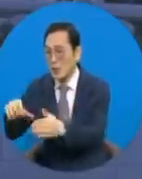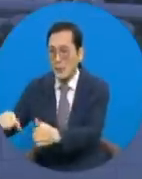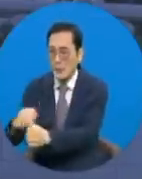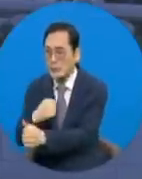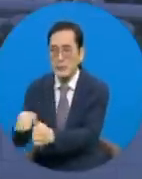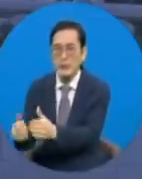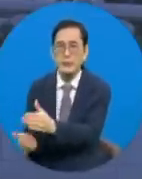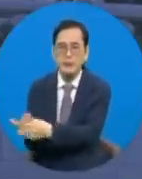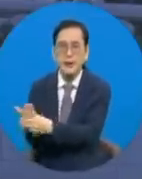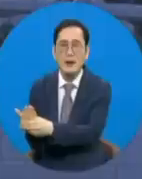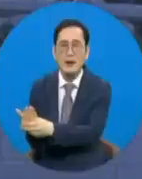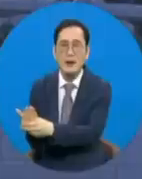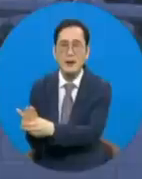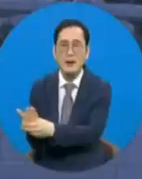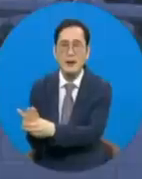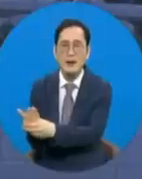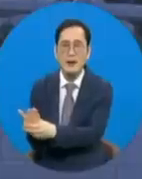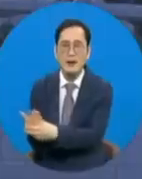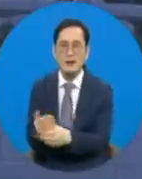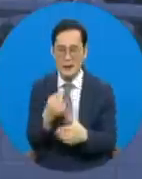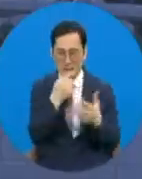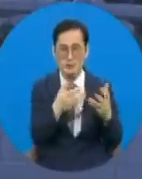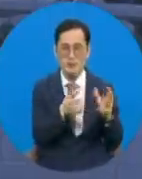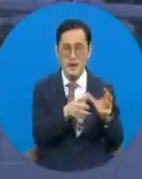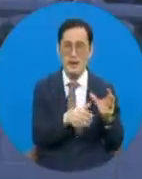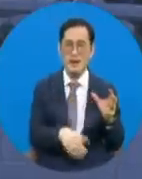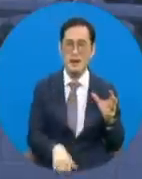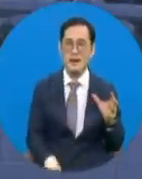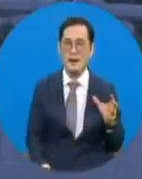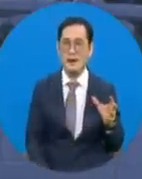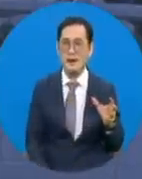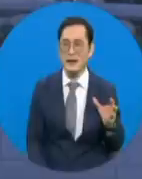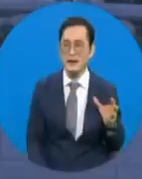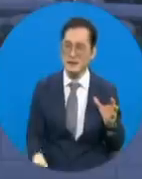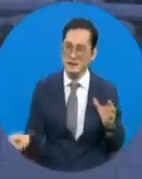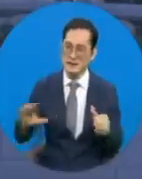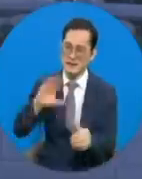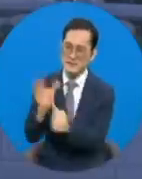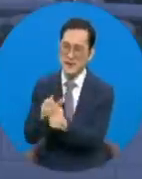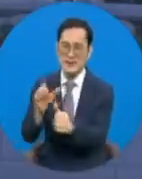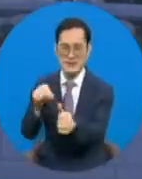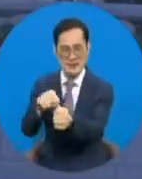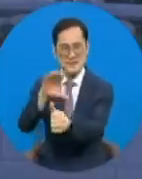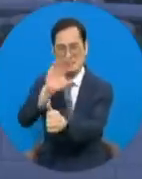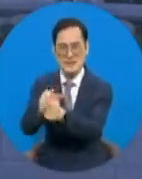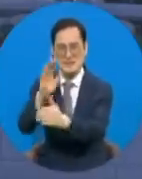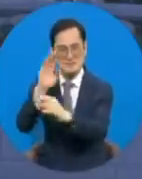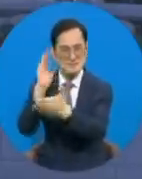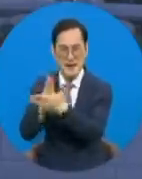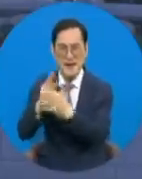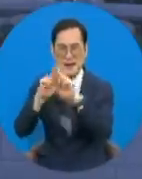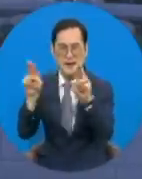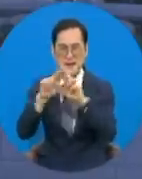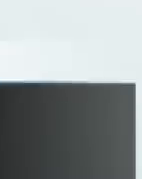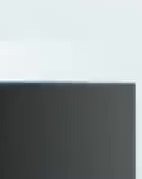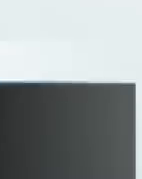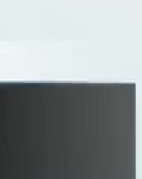논란에 휩싸였습니다. 민주당이 대통령의 임명 의사 철회를 요구하고 나섰습니다. 들어보시죠.